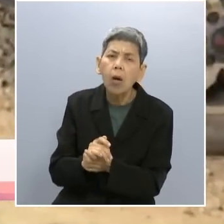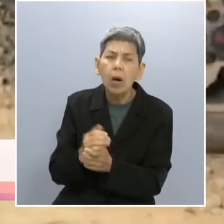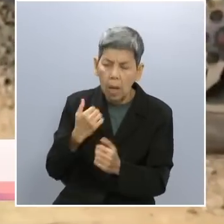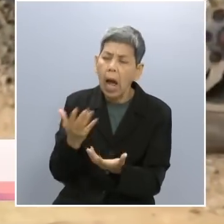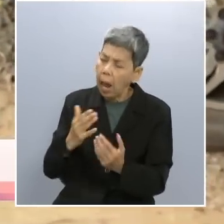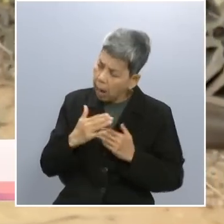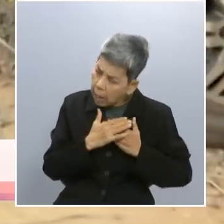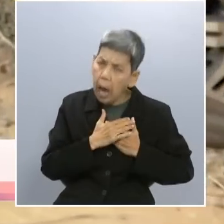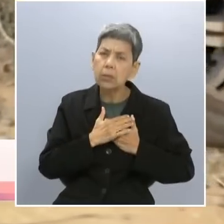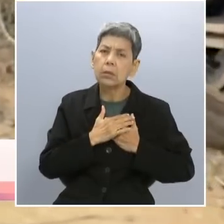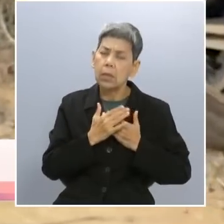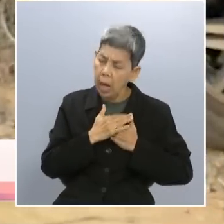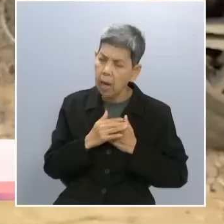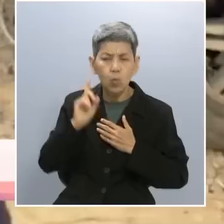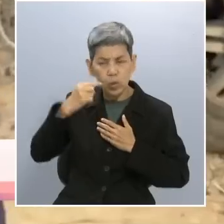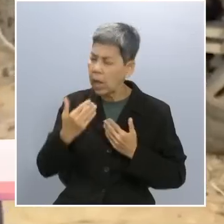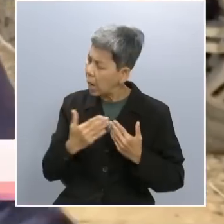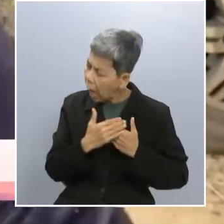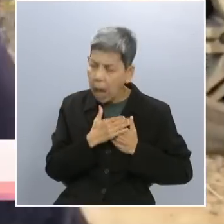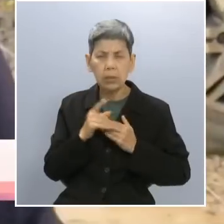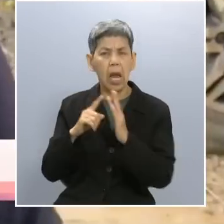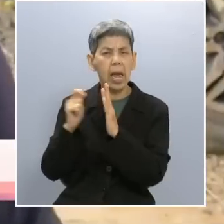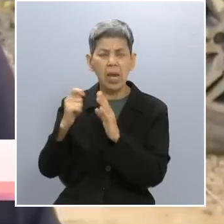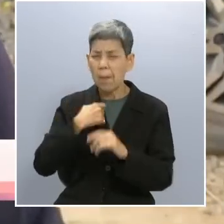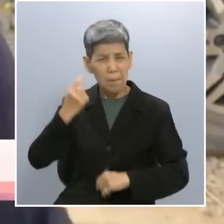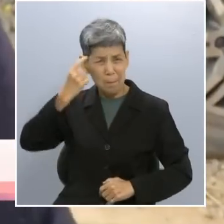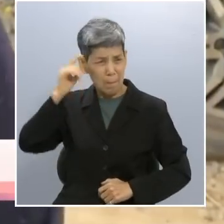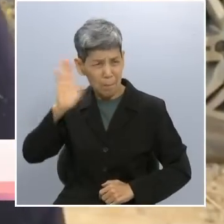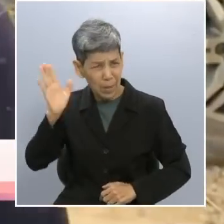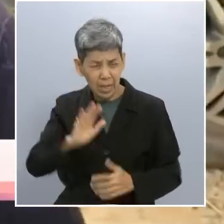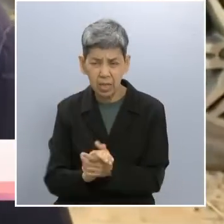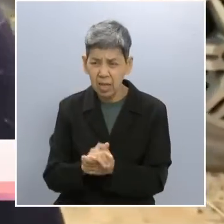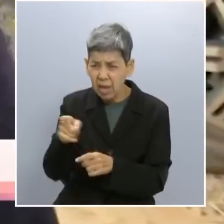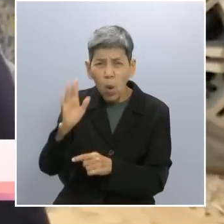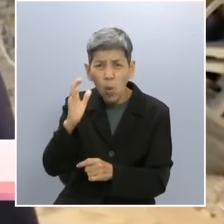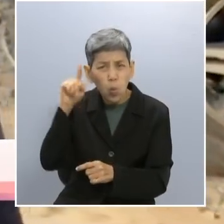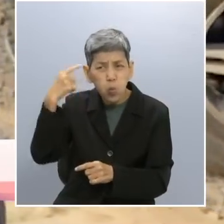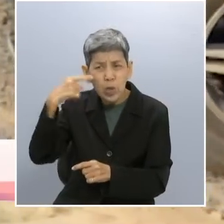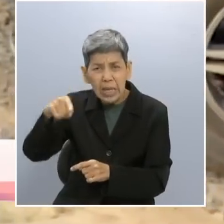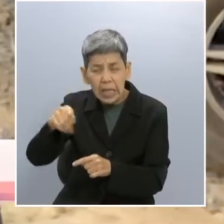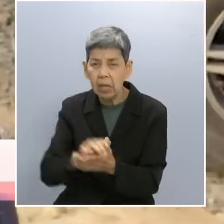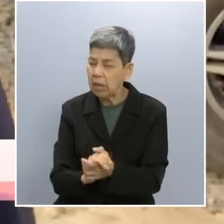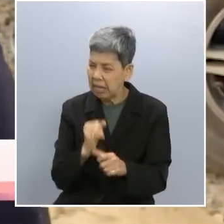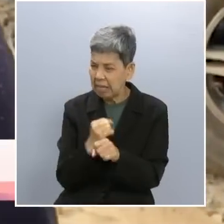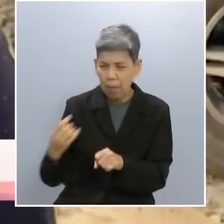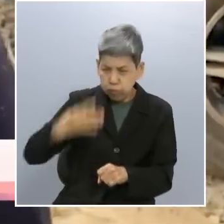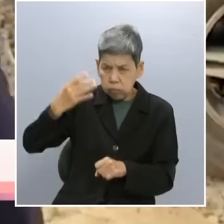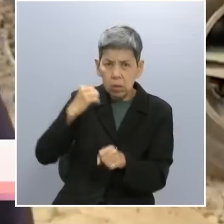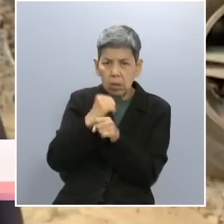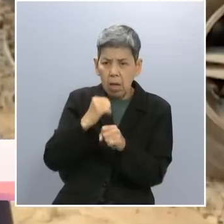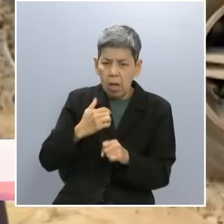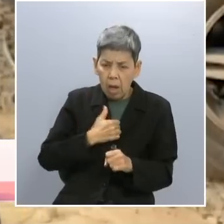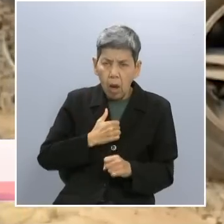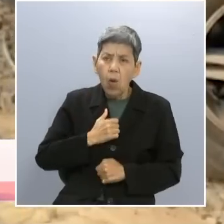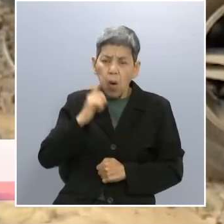นะรักลูกสะใภ้คนนี้เหมือนลูกไม่คิดมาก่อนเลยว่าไอ้ลูกสะใภ้คนนี้มันจะทำให้แม่กับ